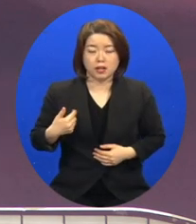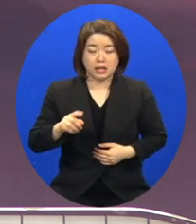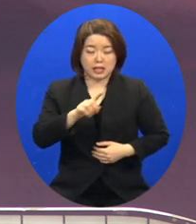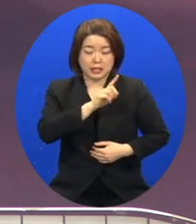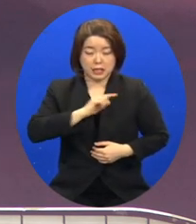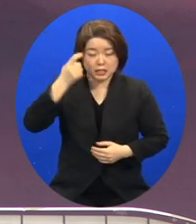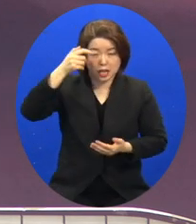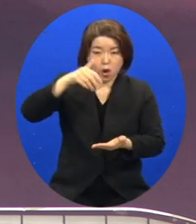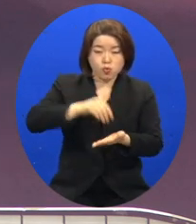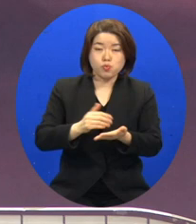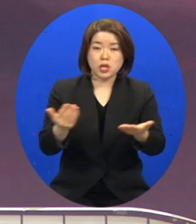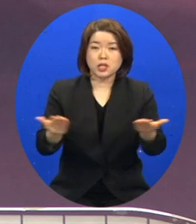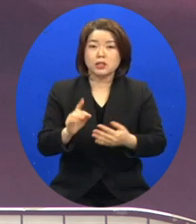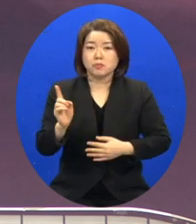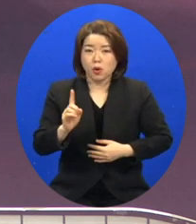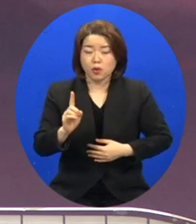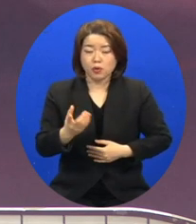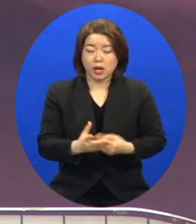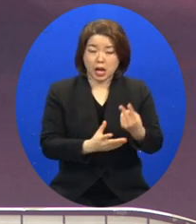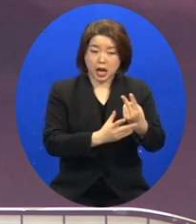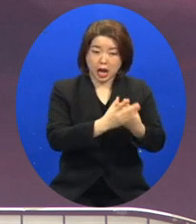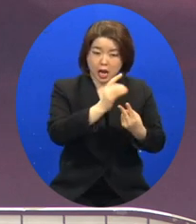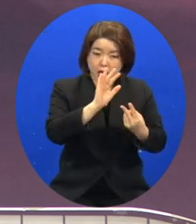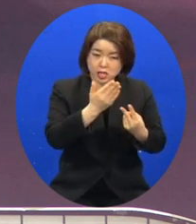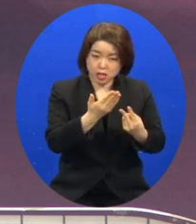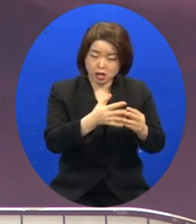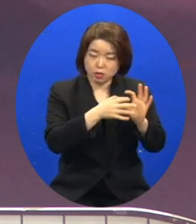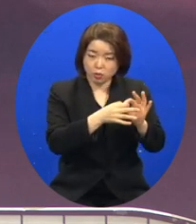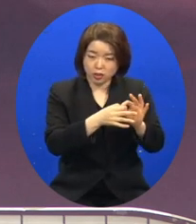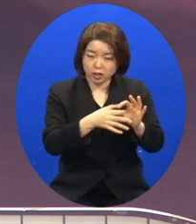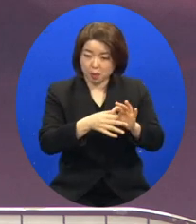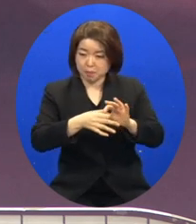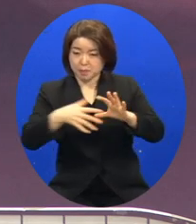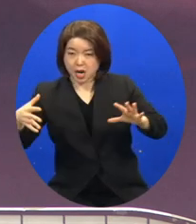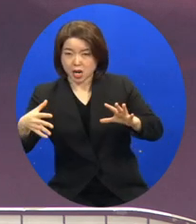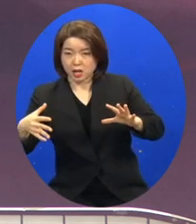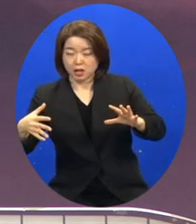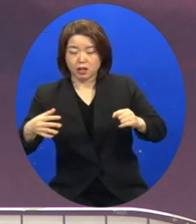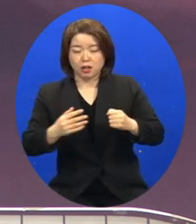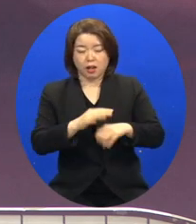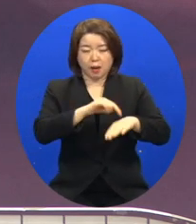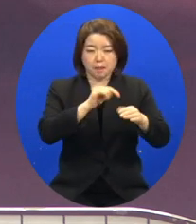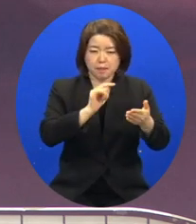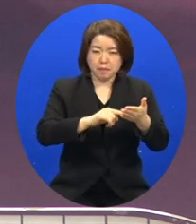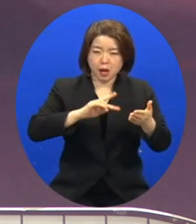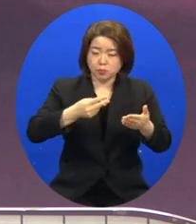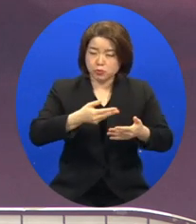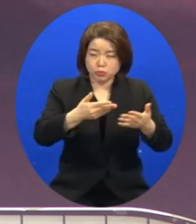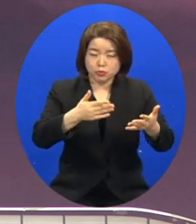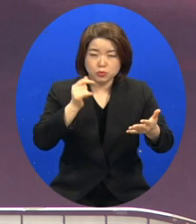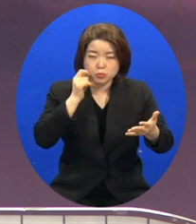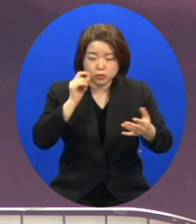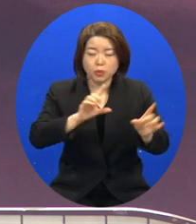아십니까 1 될 관계가 깨어져 있는 마음조차 하나 되지 못하고 살았던 겁니다